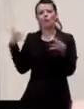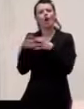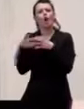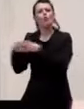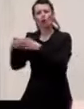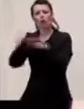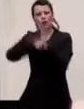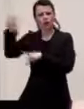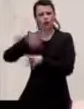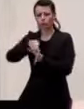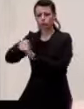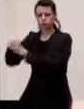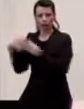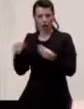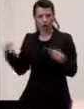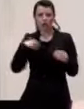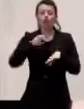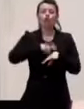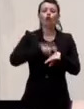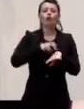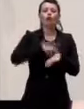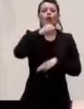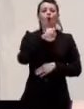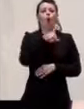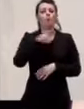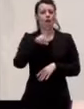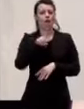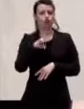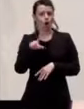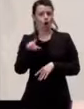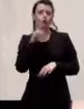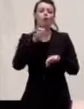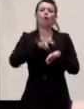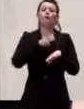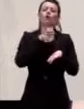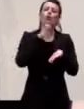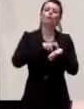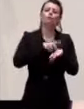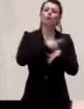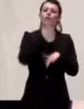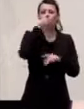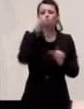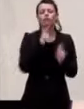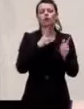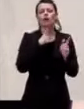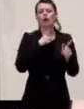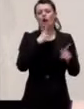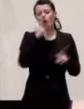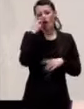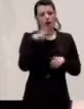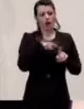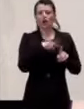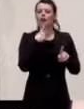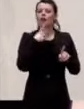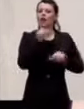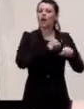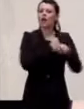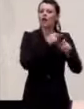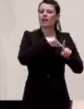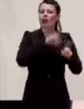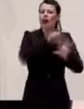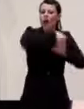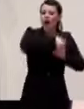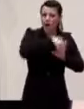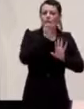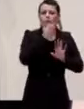nazionali, la dottoressa Maria Cristina Opezzo, medico legale con una grandissima esperienza nel mondo sanitario, anche lei nell'Osservatorio regionale del Risk